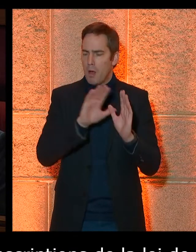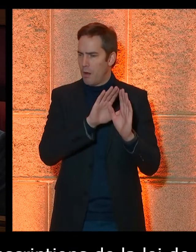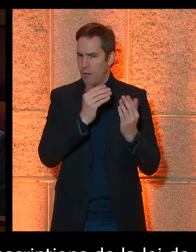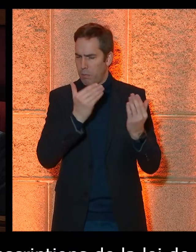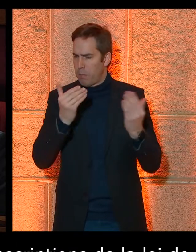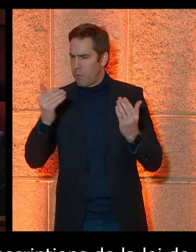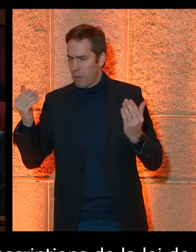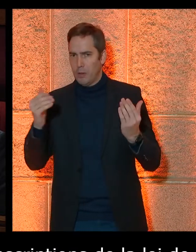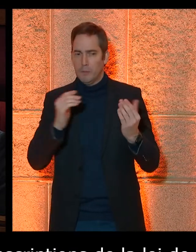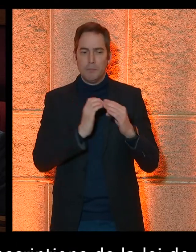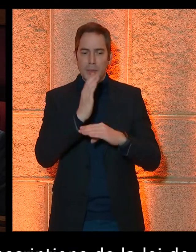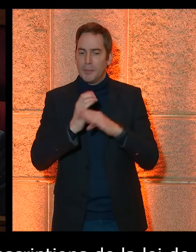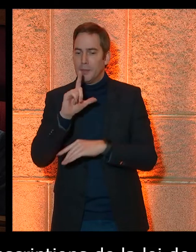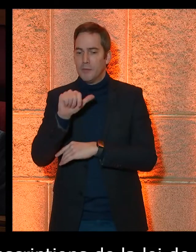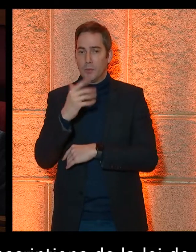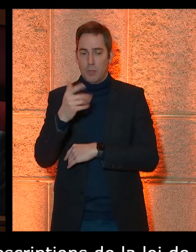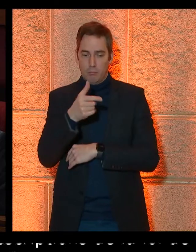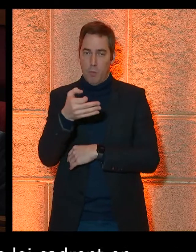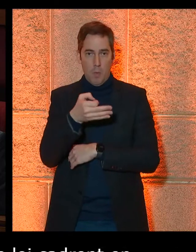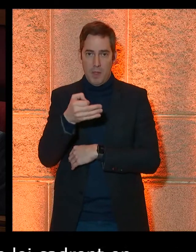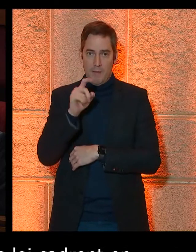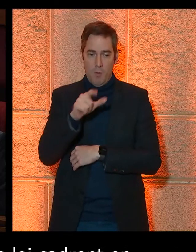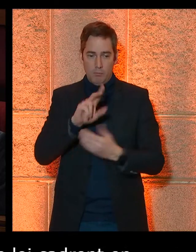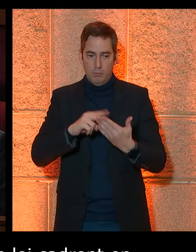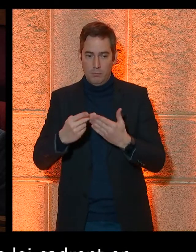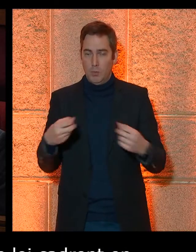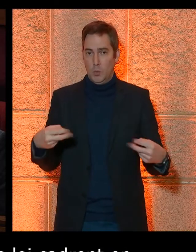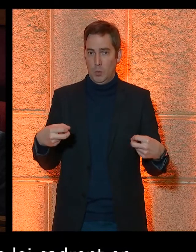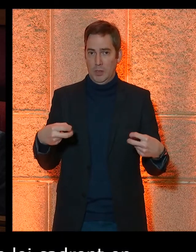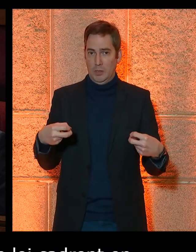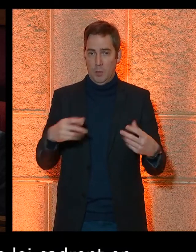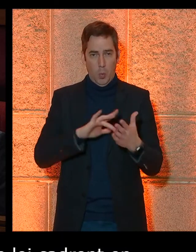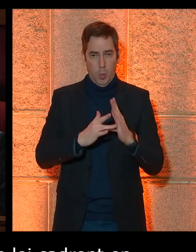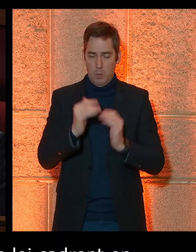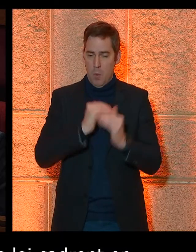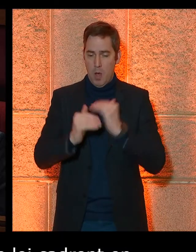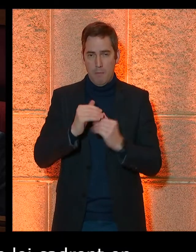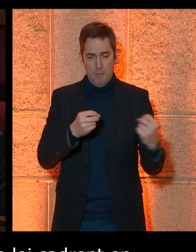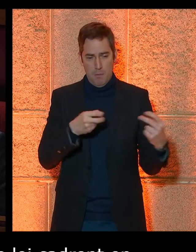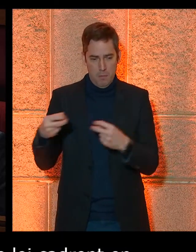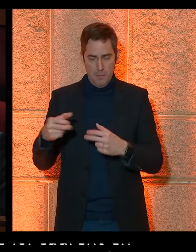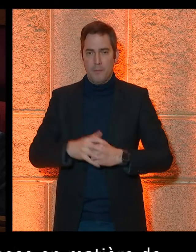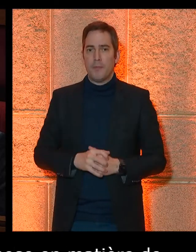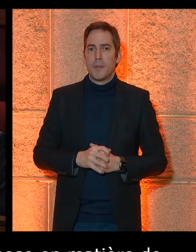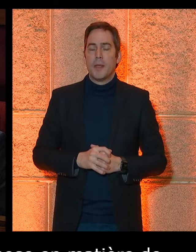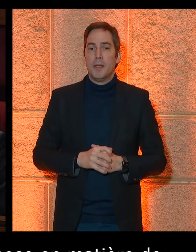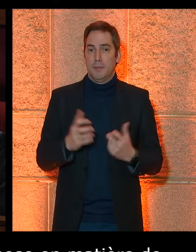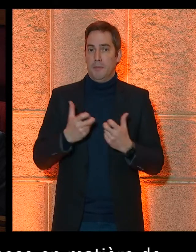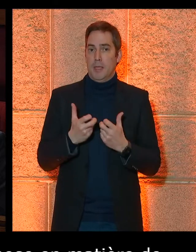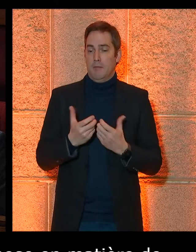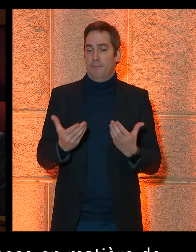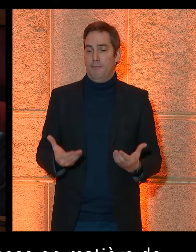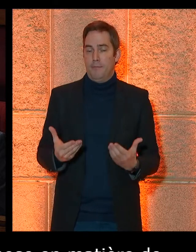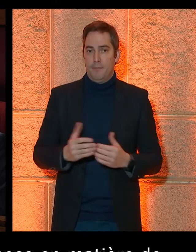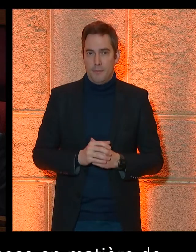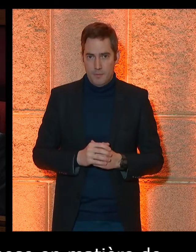doivent intégralement sous-titrer leur programme, ce qui veut dire que pour ce qui nous concerne tout particulièrement aujourd'hui,